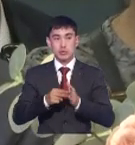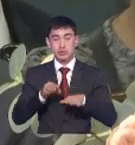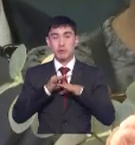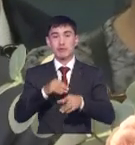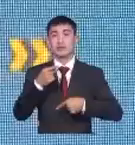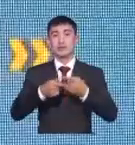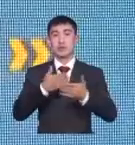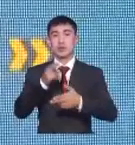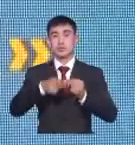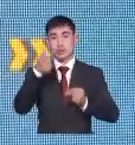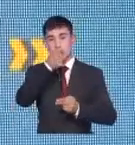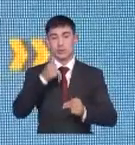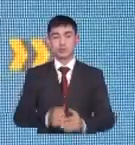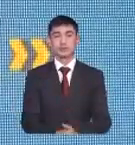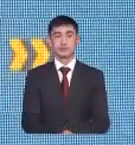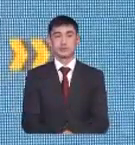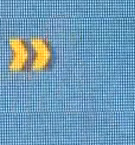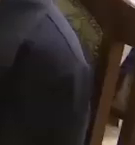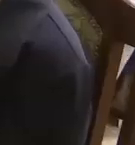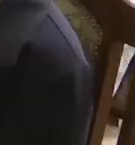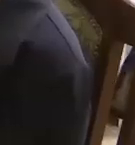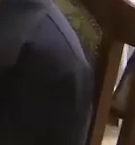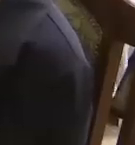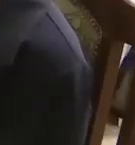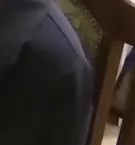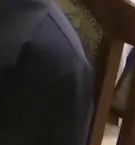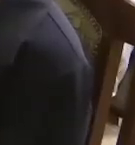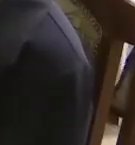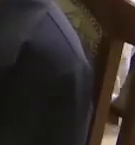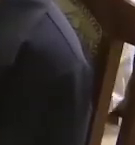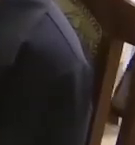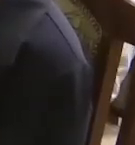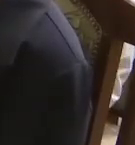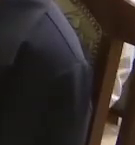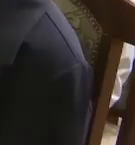проводить до конца года Эмиль Курбанов курманжан канов телерадиокомпания цу